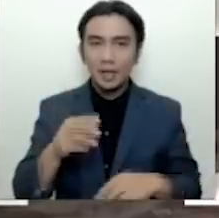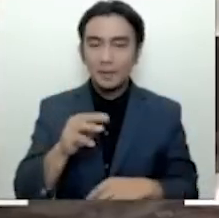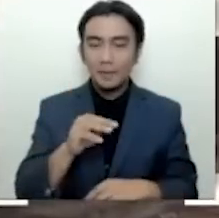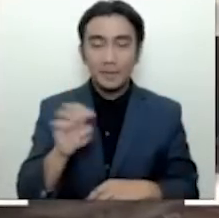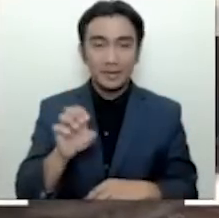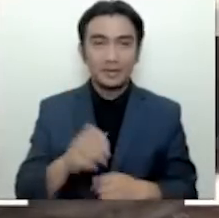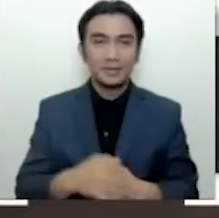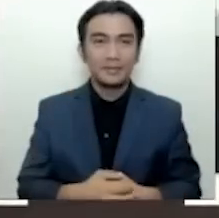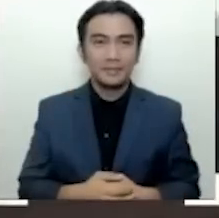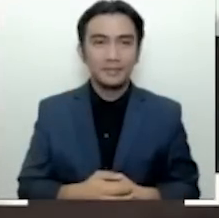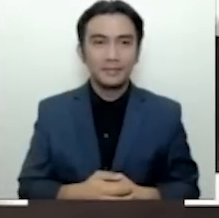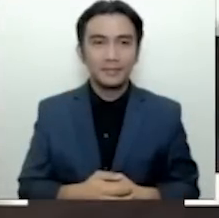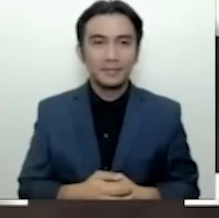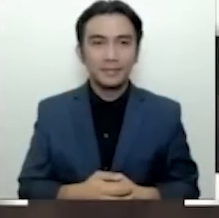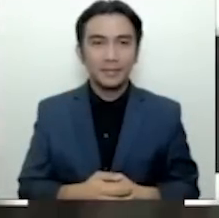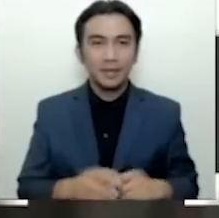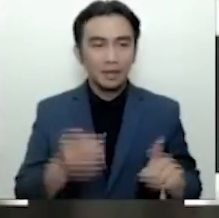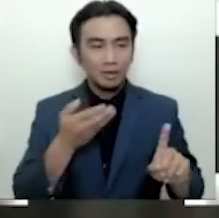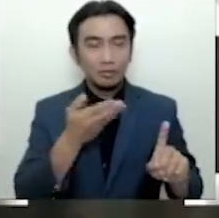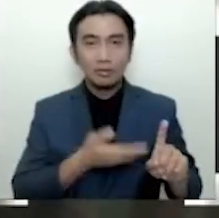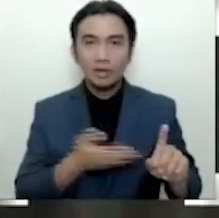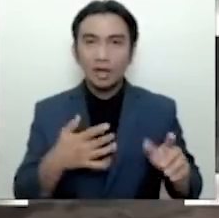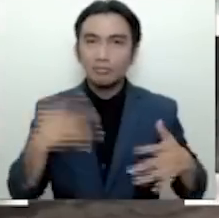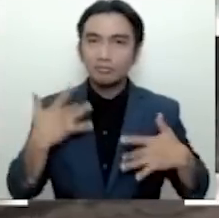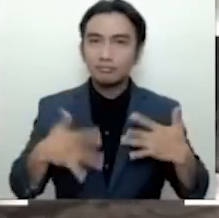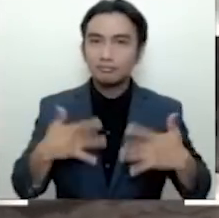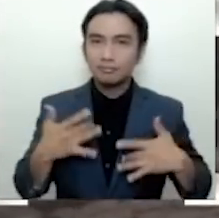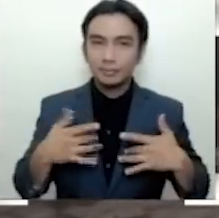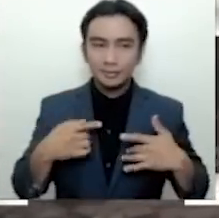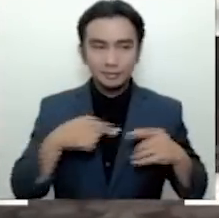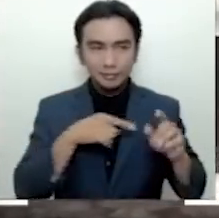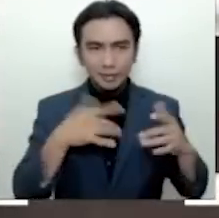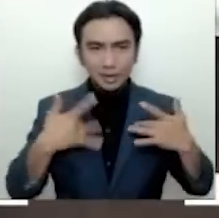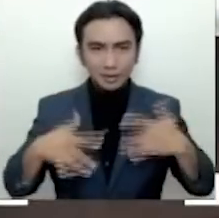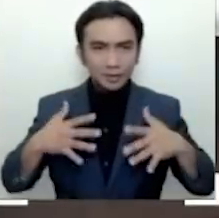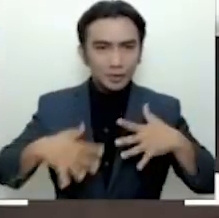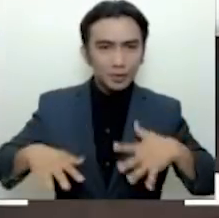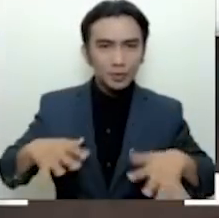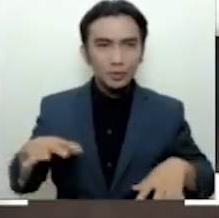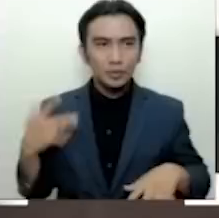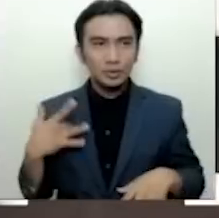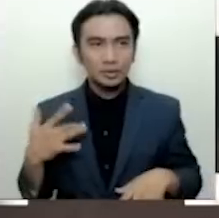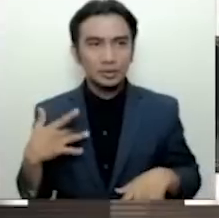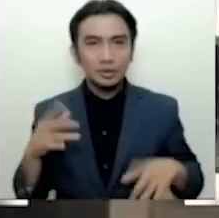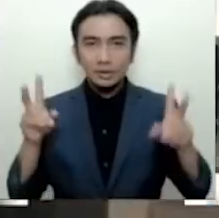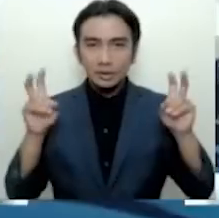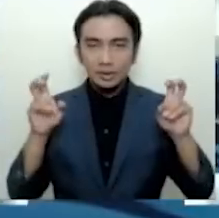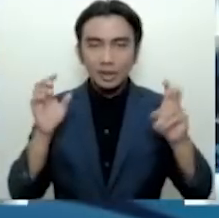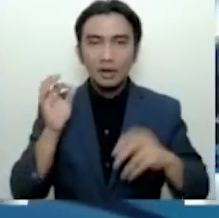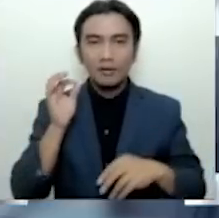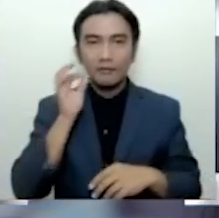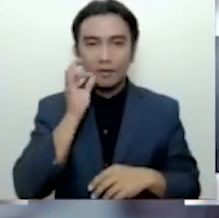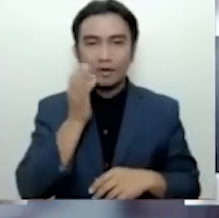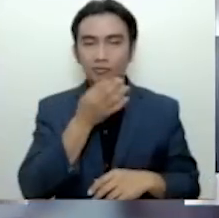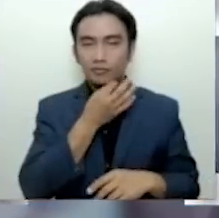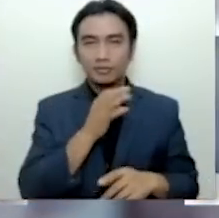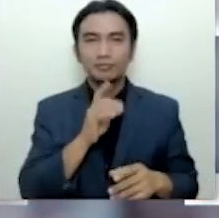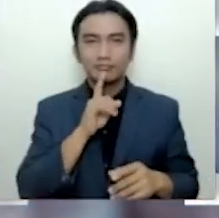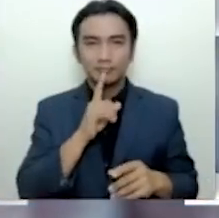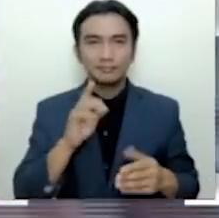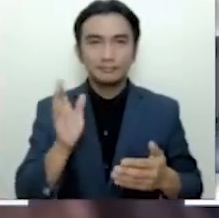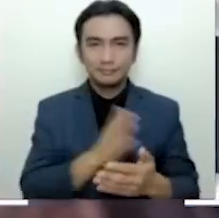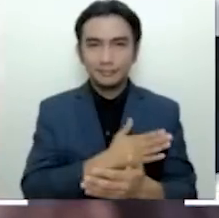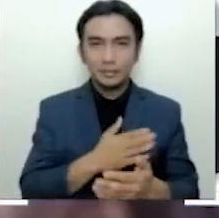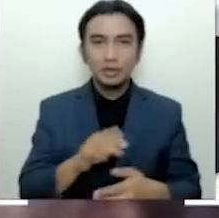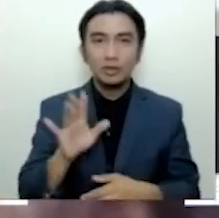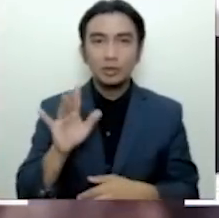Glamorosa si Jisoo, suot ang iba't ibang outfit sa music video ng single na Flower na bahagi ng album. 25 million views